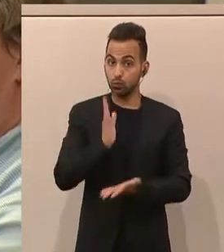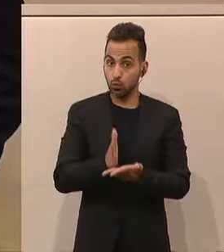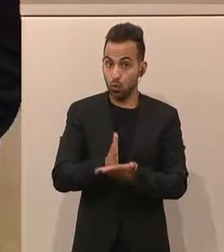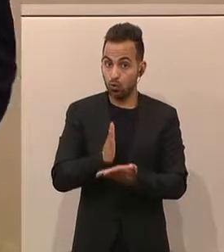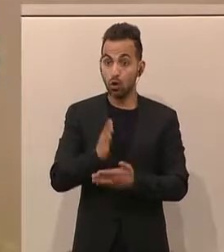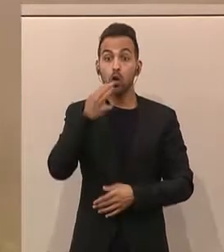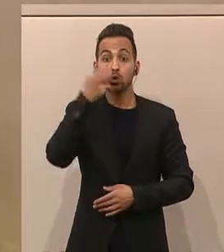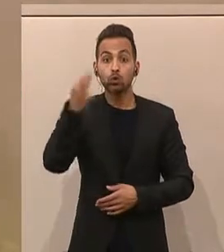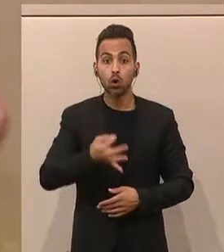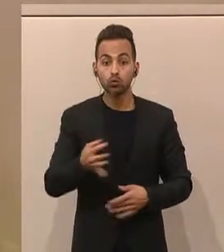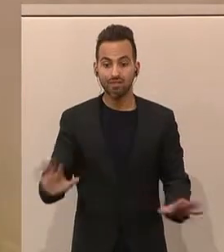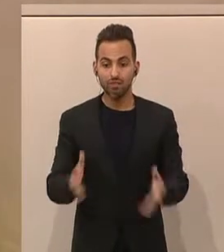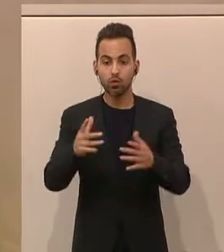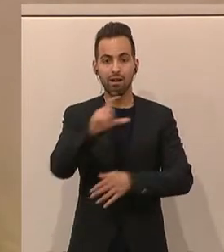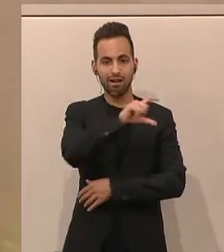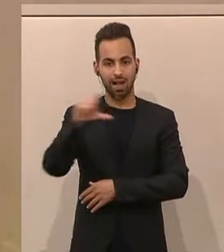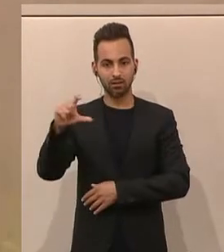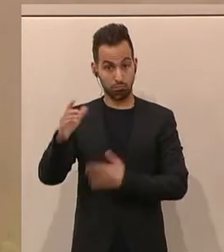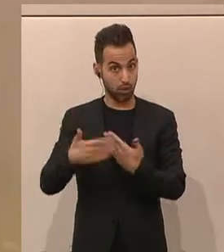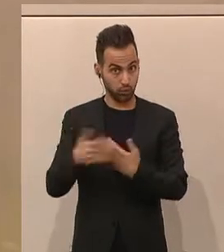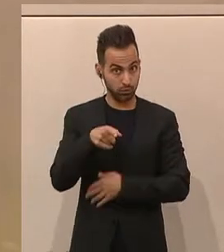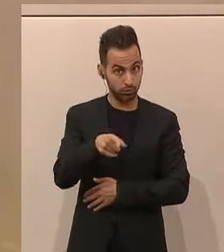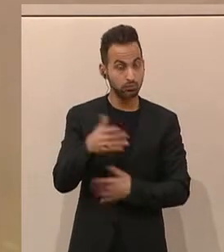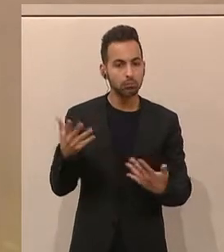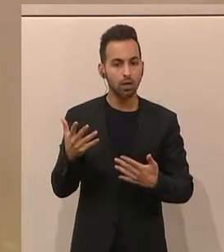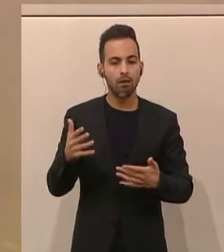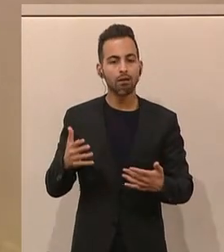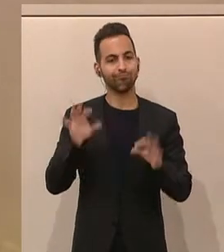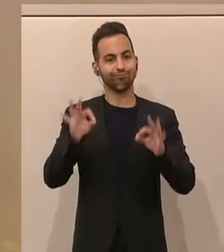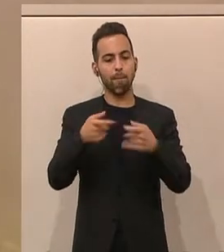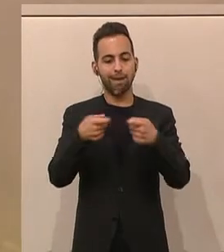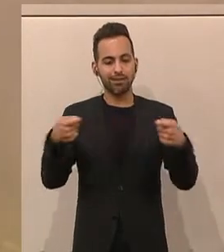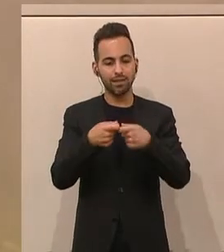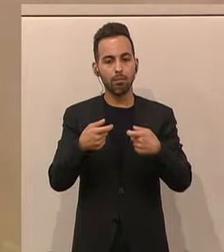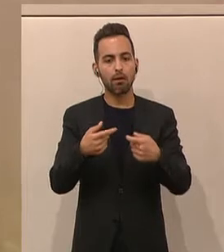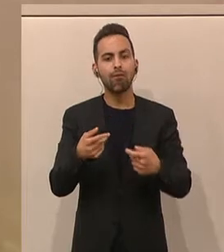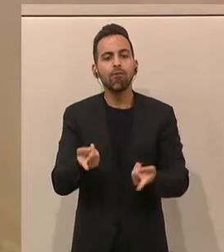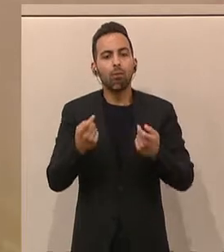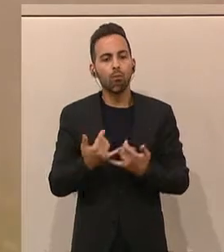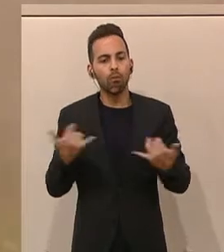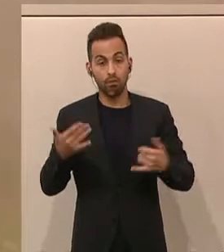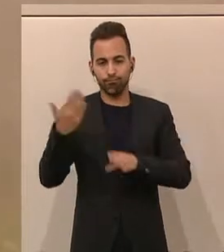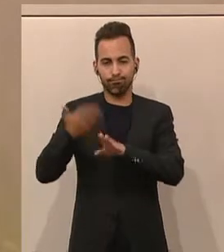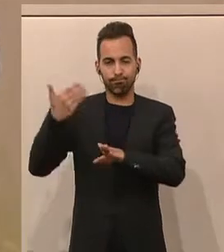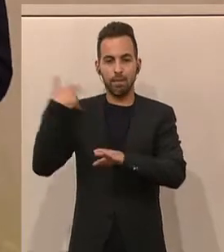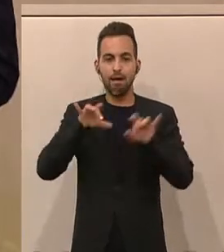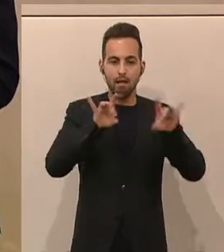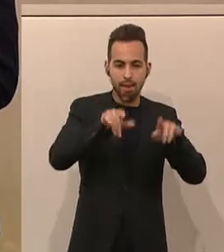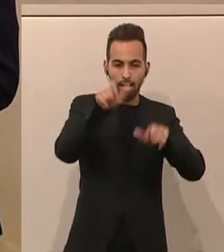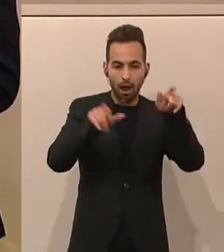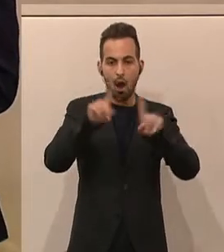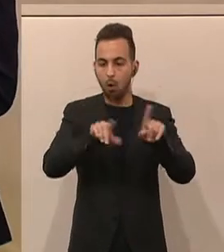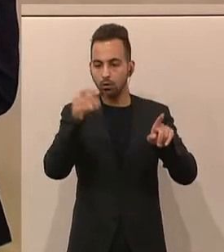die Deutschförderklasse ist so eine Maßnahme, die aus einem intensiven Dialog mit den Lehrerinnen und Lehrern oder auch mit